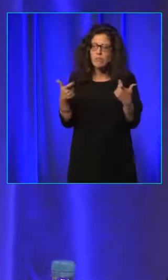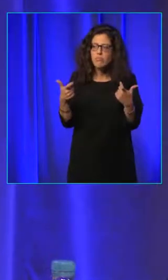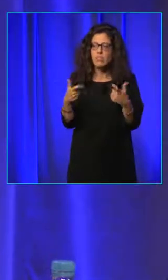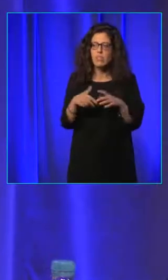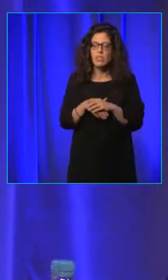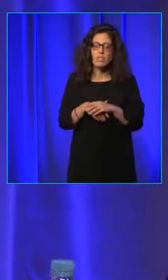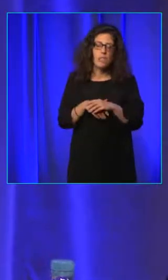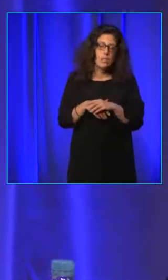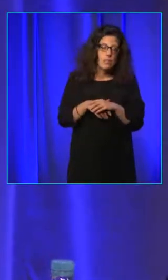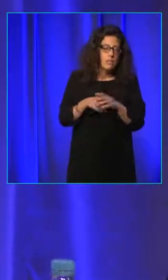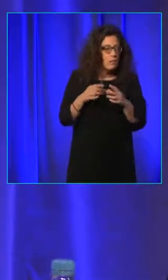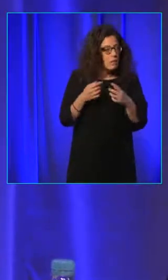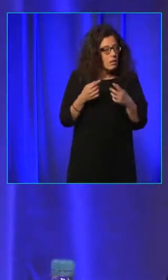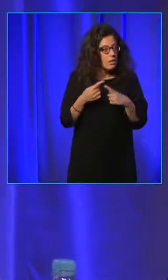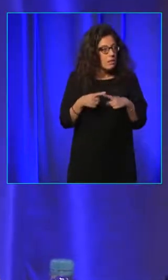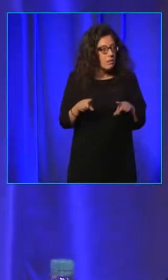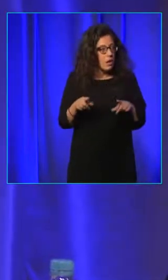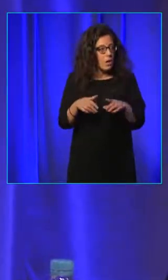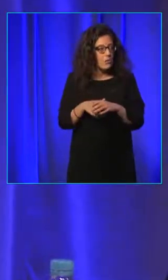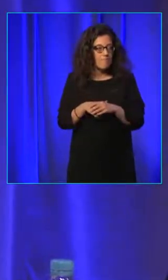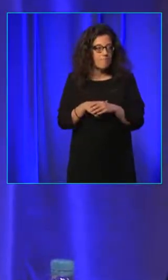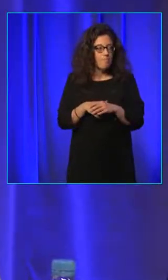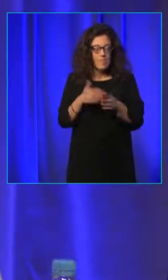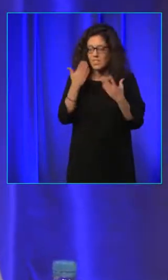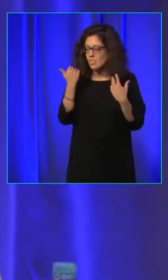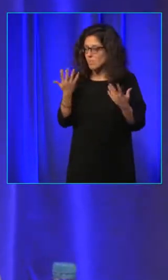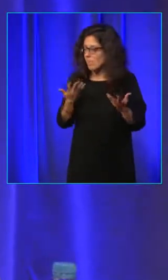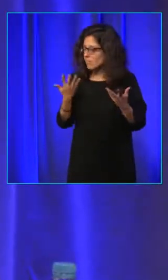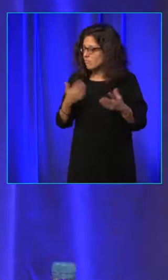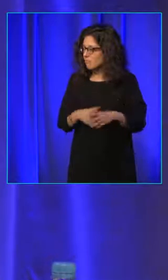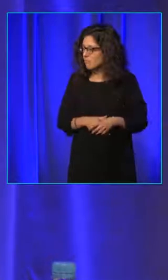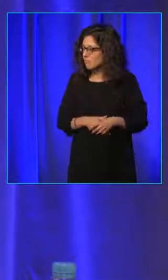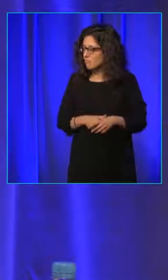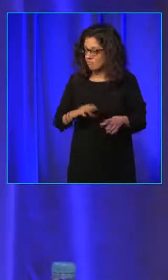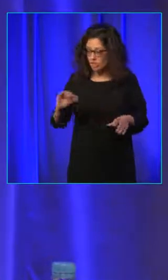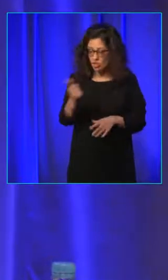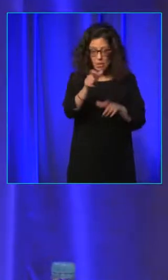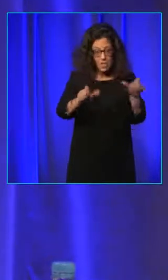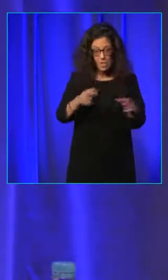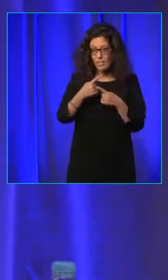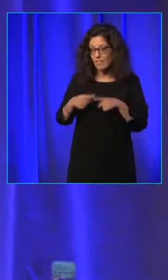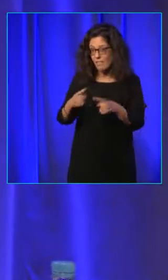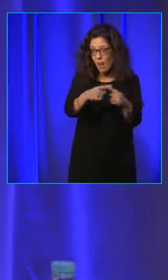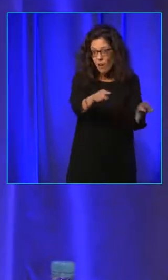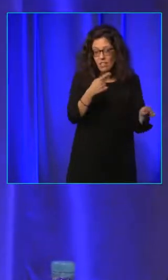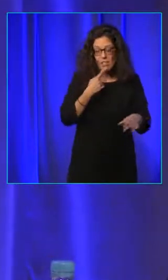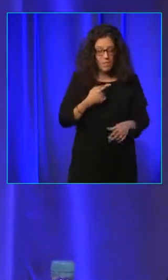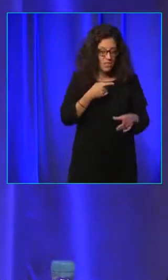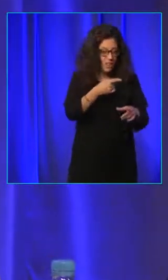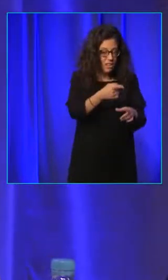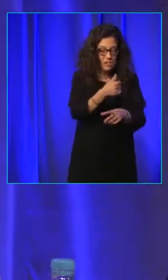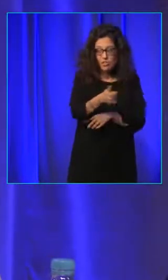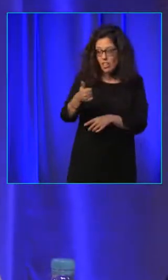des choses différentes, je ne sais pas quoi vous dire. Je veux dire, tous les sportifs sont différents. Ils réagissent de manière différente à la douleur,